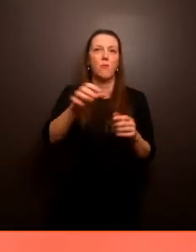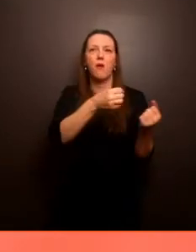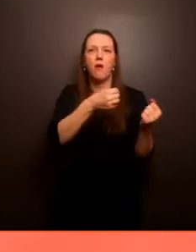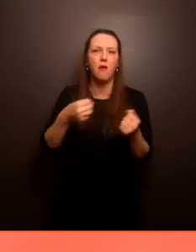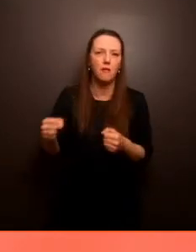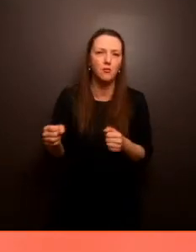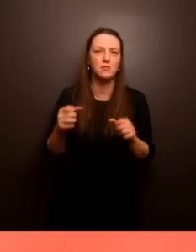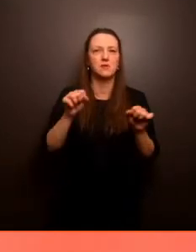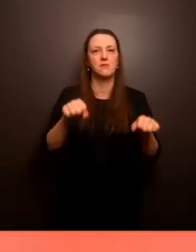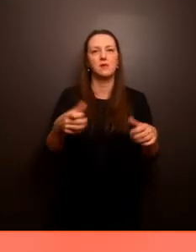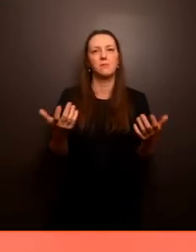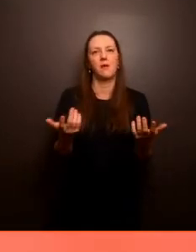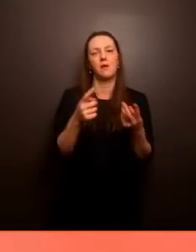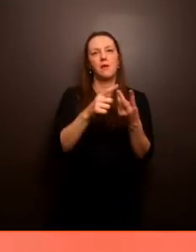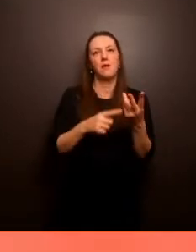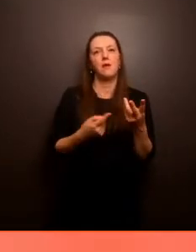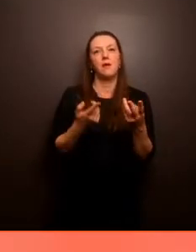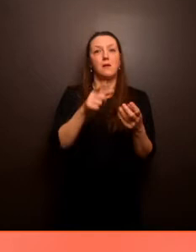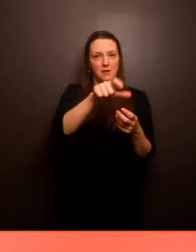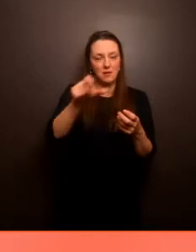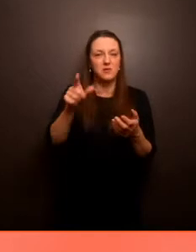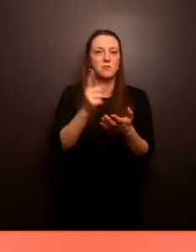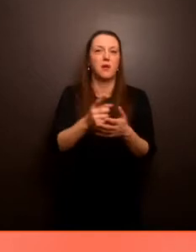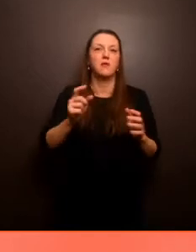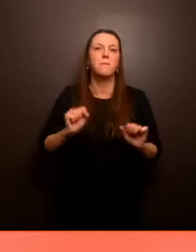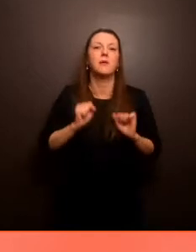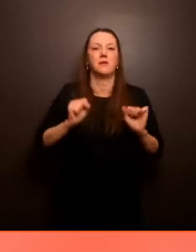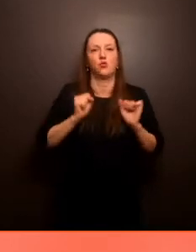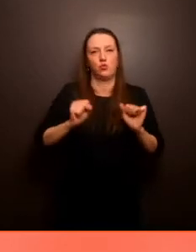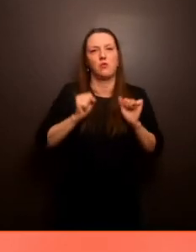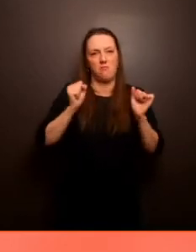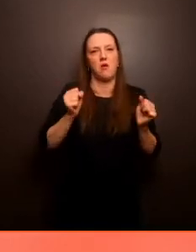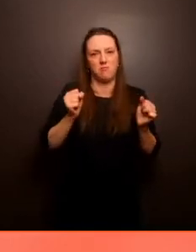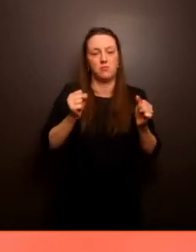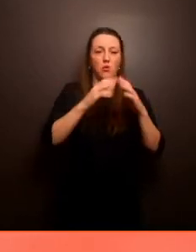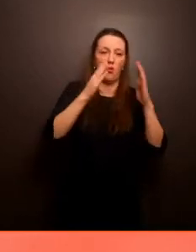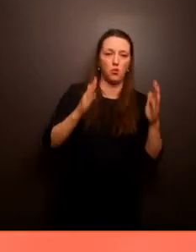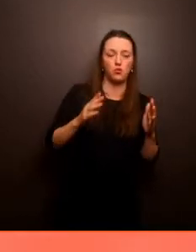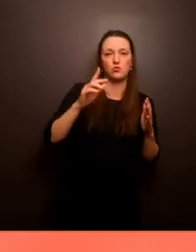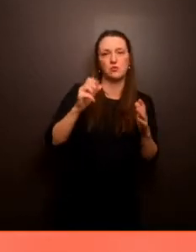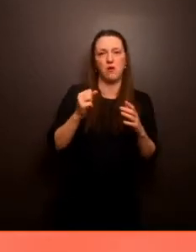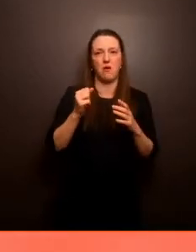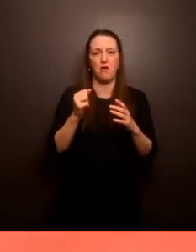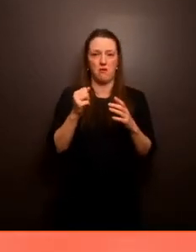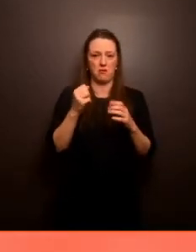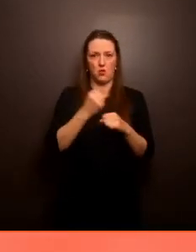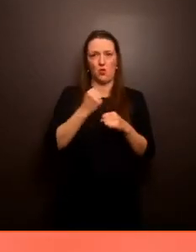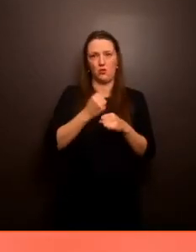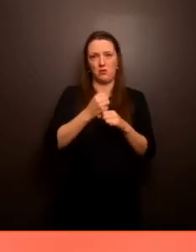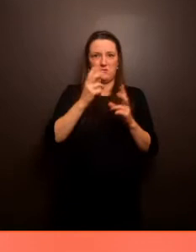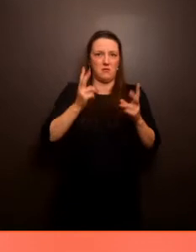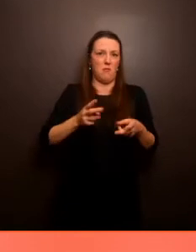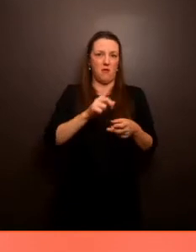pingutusi teinud, et seda oma elu kõike siis ka tõiste tegemistega kodus kokku suletada, on ka hea viide